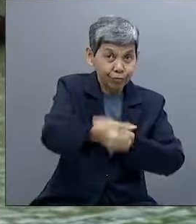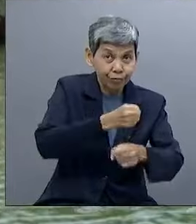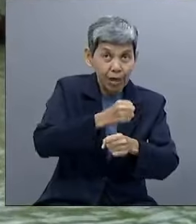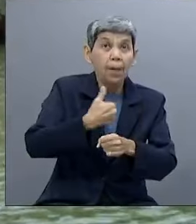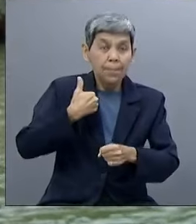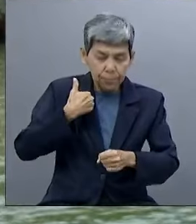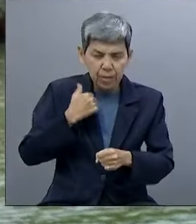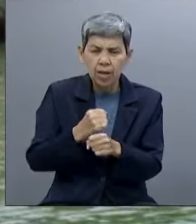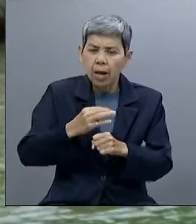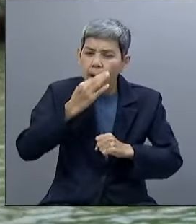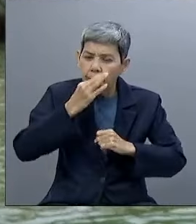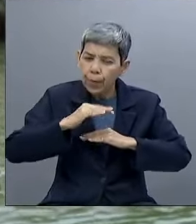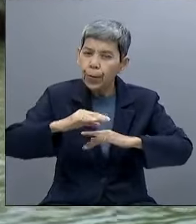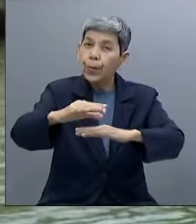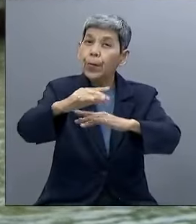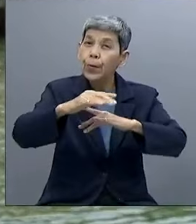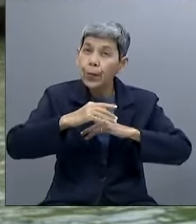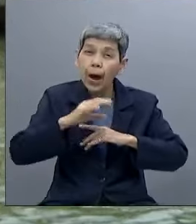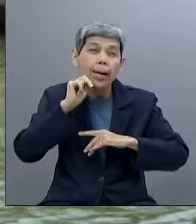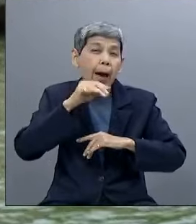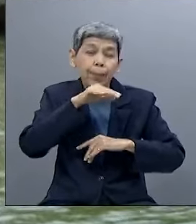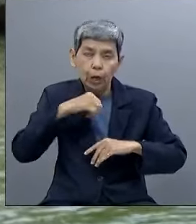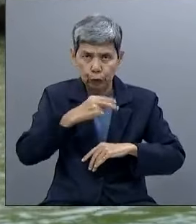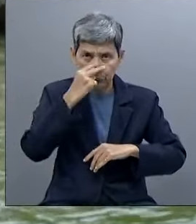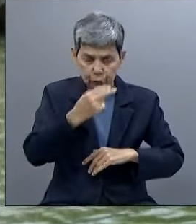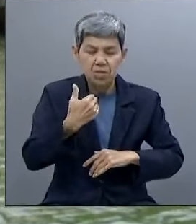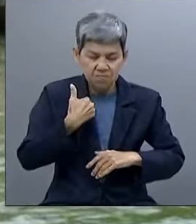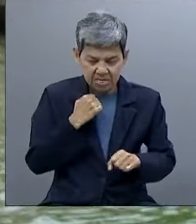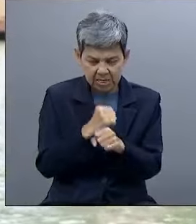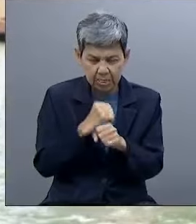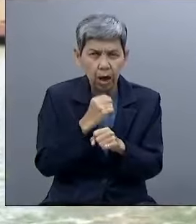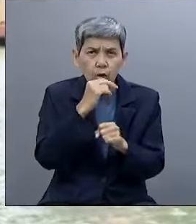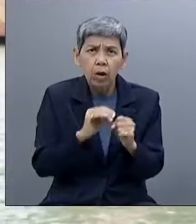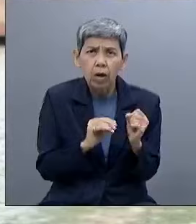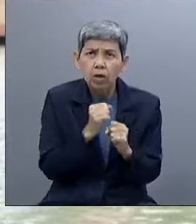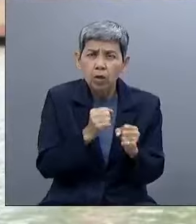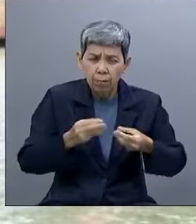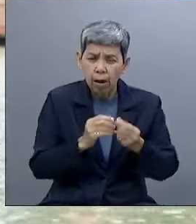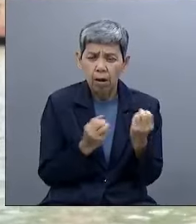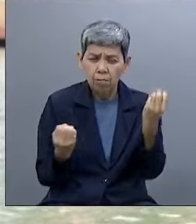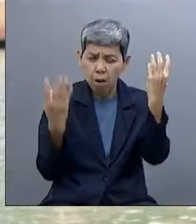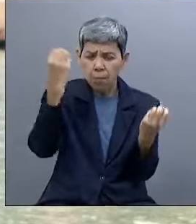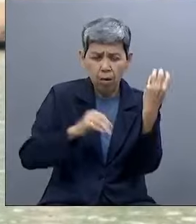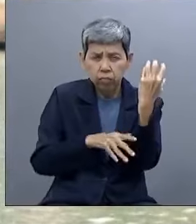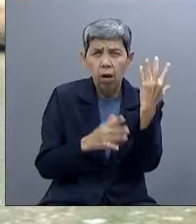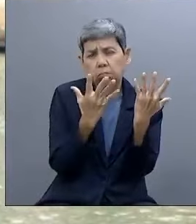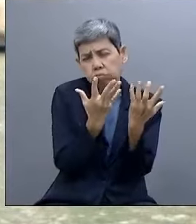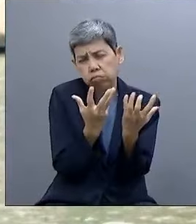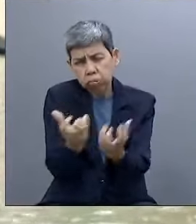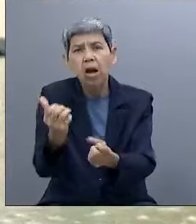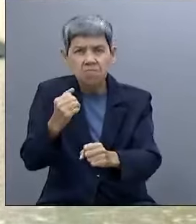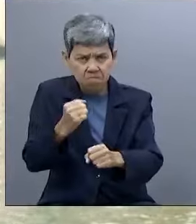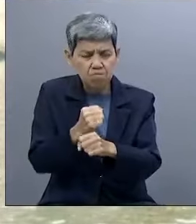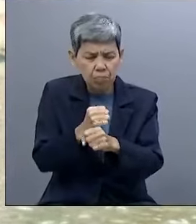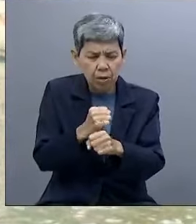มบูรณ์ของป่าชายเลนก็เป็นอีกหนึ่งเรื่องที่ต้องติดตามค่ะเพราะมีการประเมินว่าป่าชายเลนเสื่อมโทรมลงทุกทีมีจำนวนน้อยล